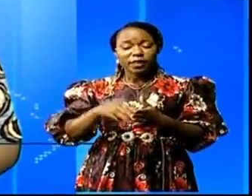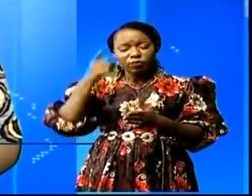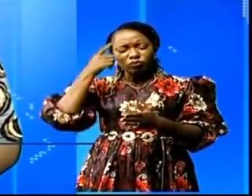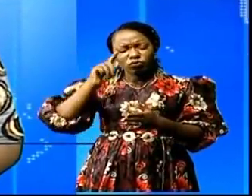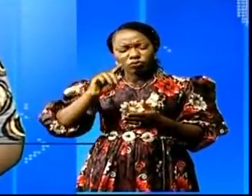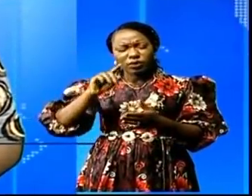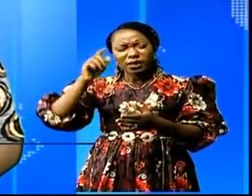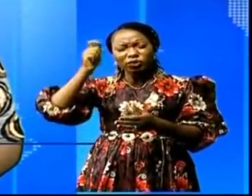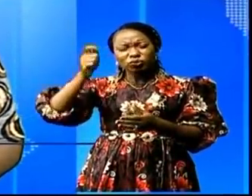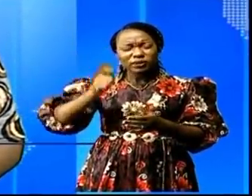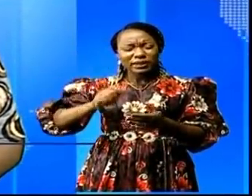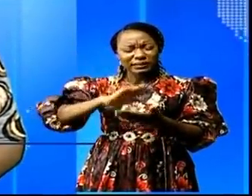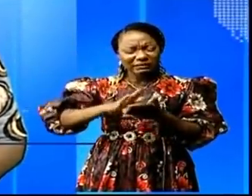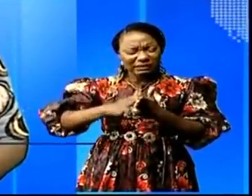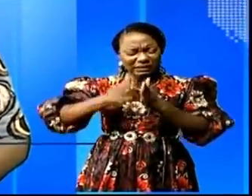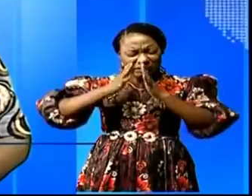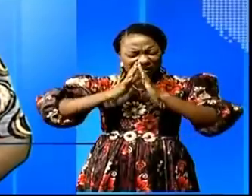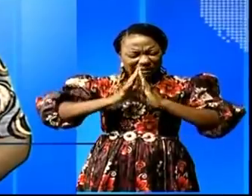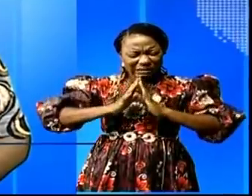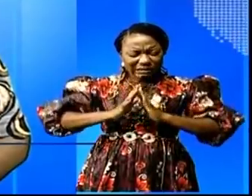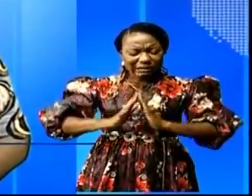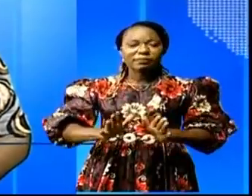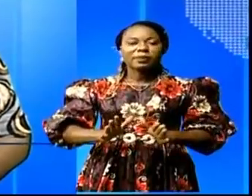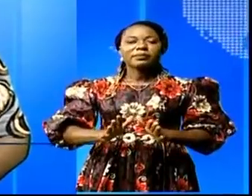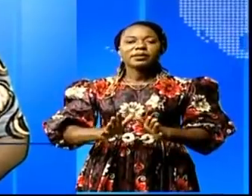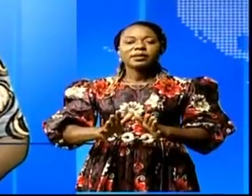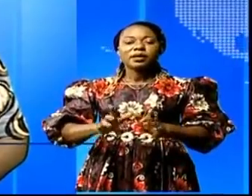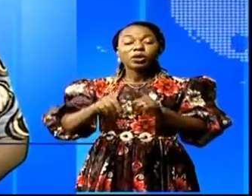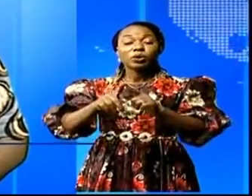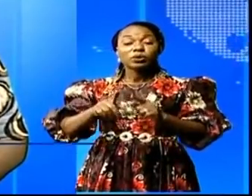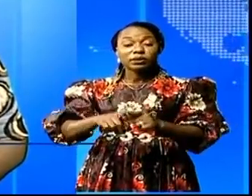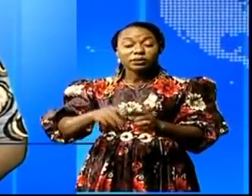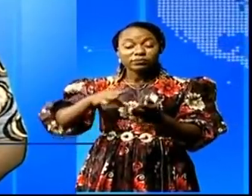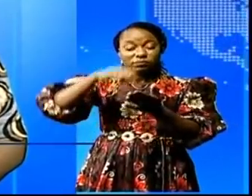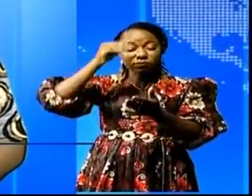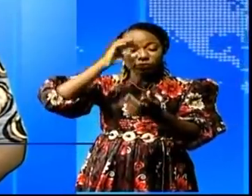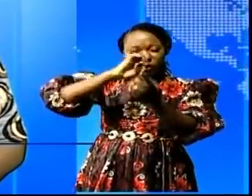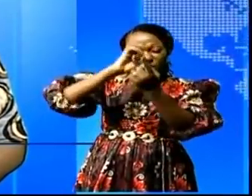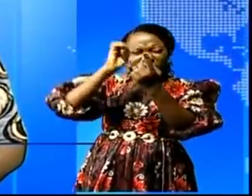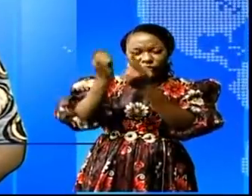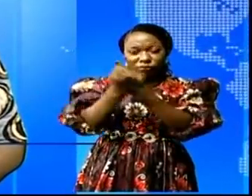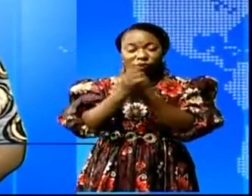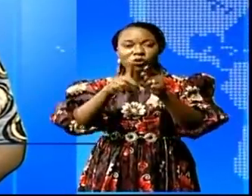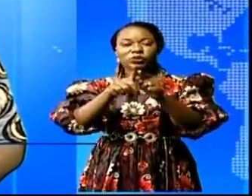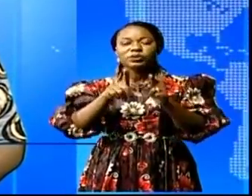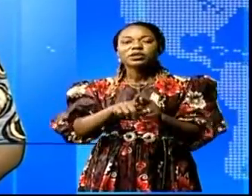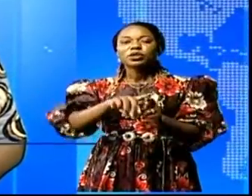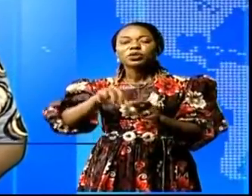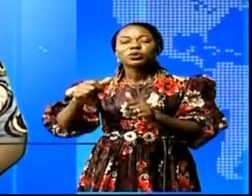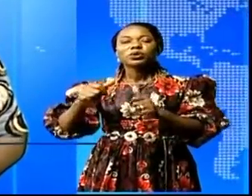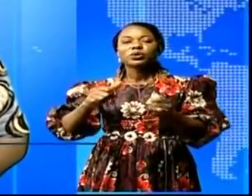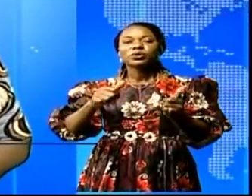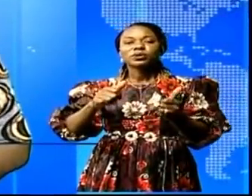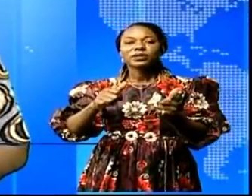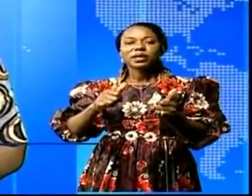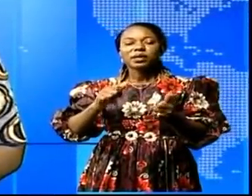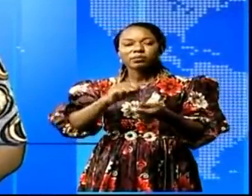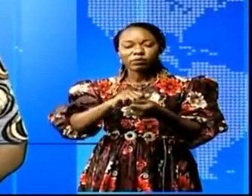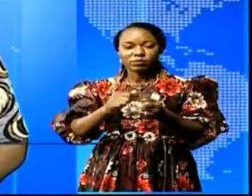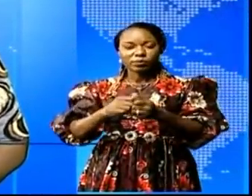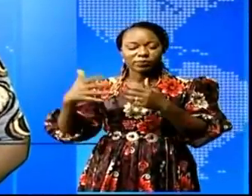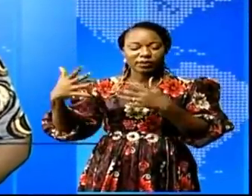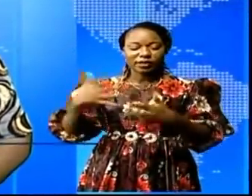compétitive l'armée et puis maîtriser les conditions environnementales et tant d'autres paramètres de